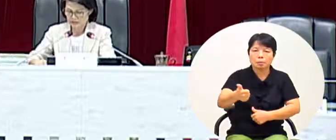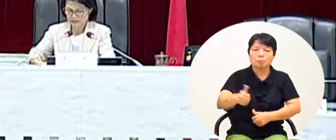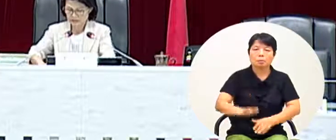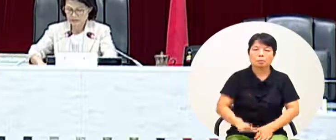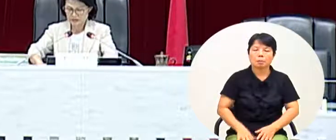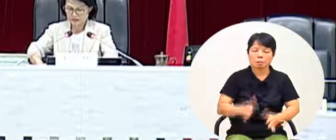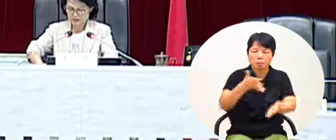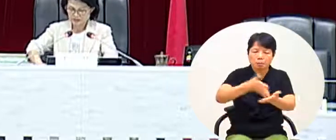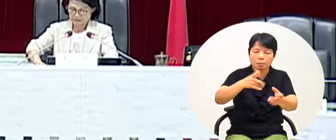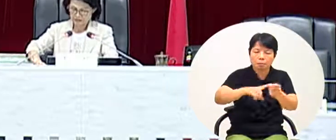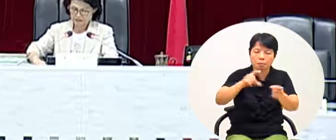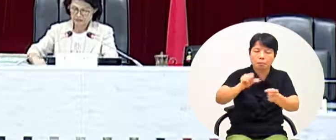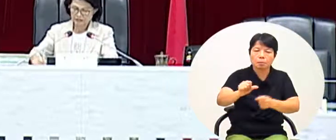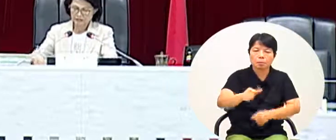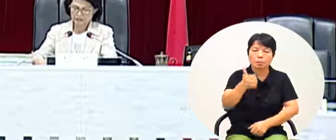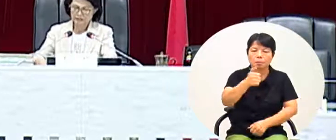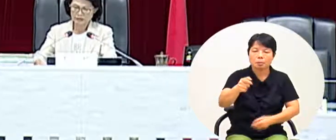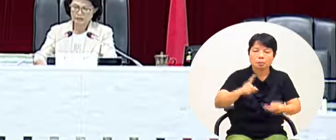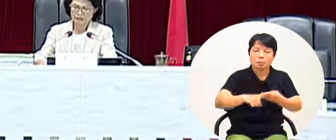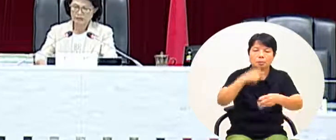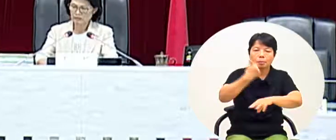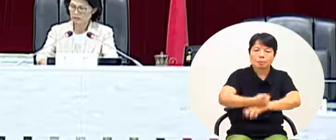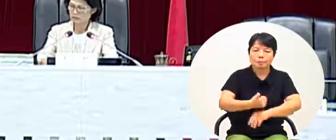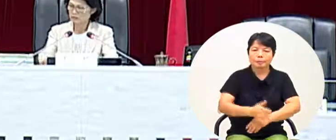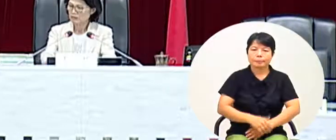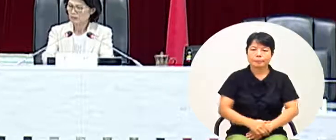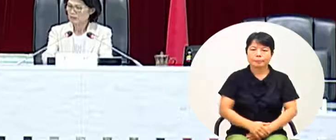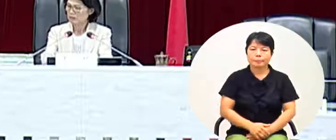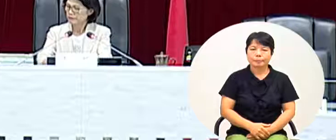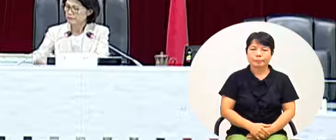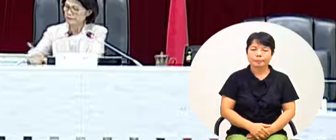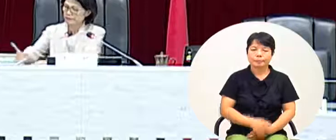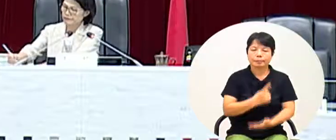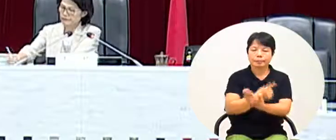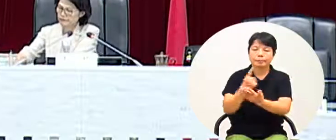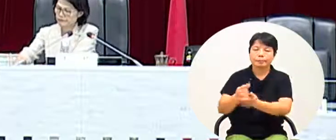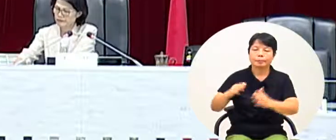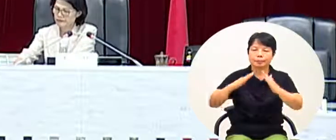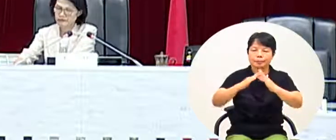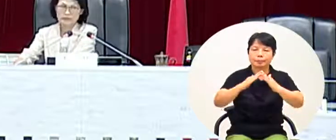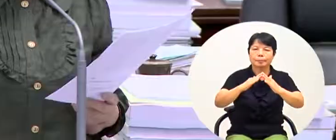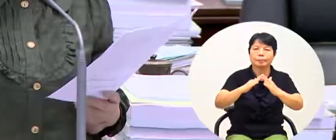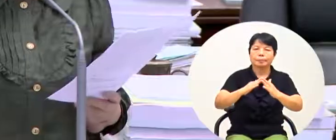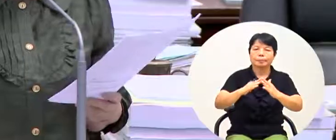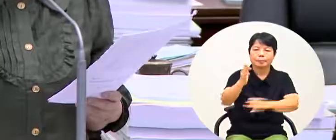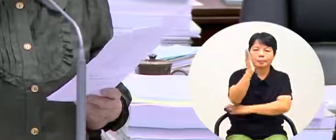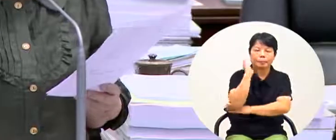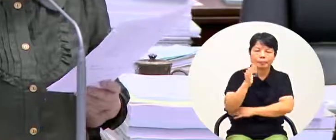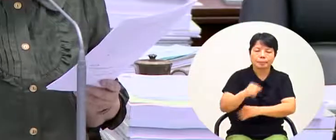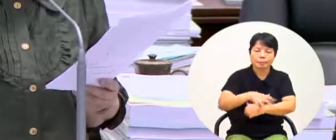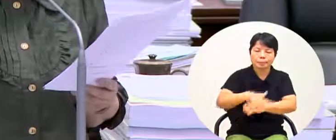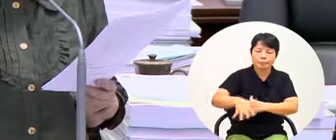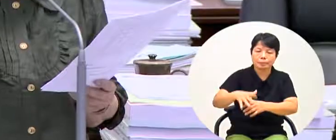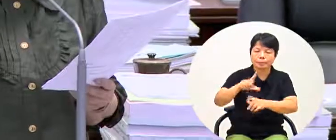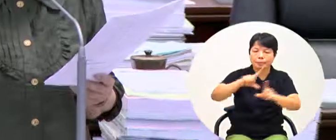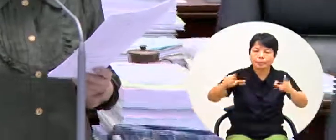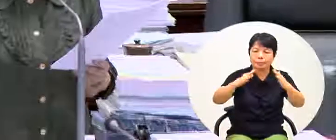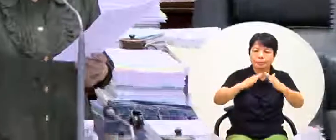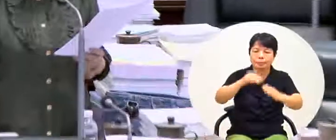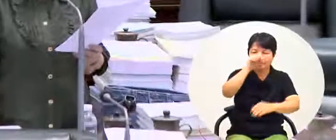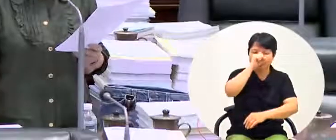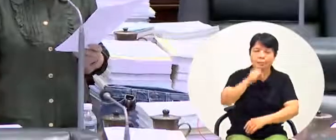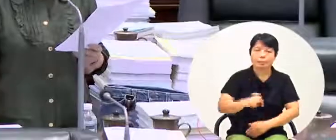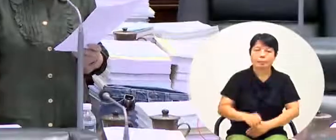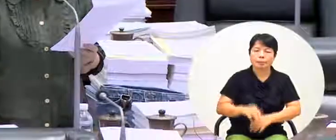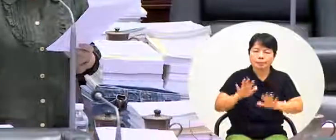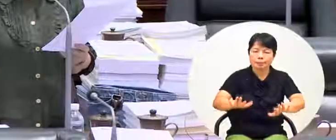主席哈，我想各位市府的同仁哈，大家好啊。今天我要想跟公务部门哈来